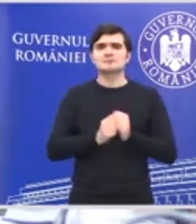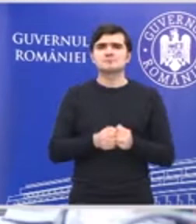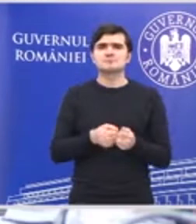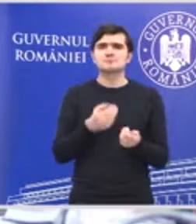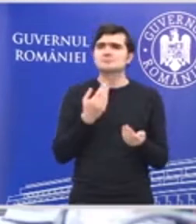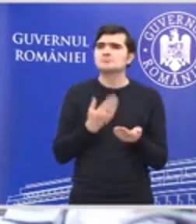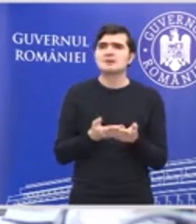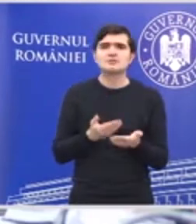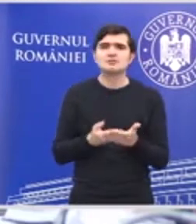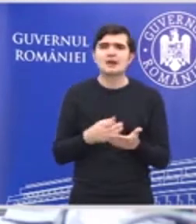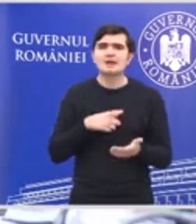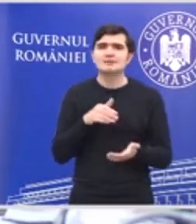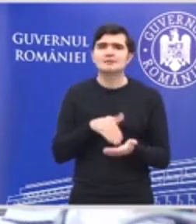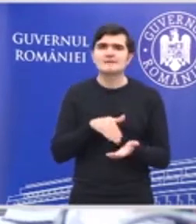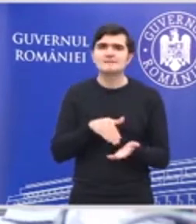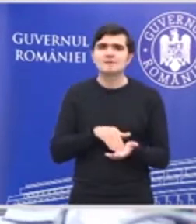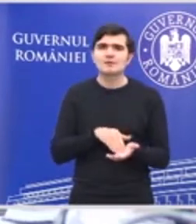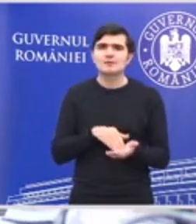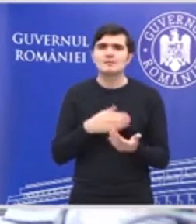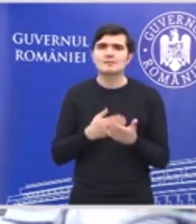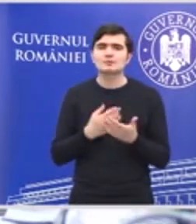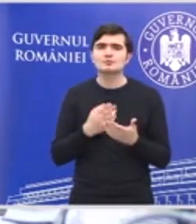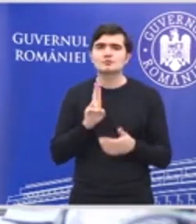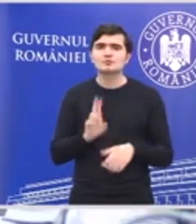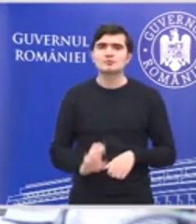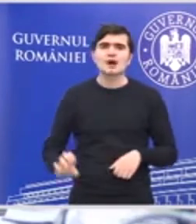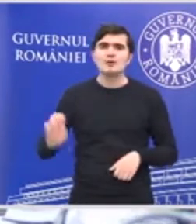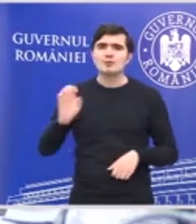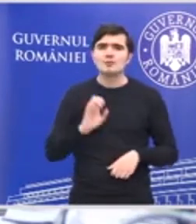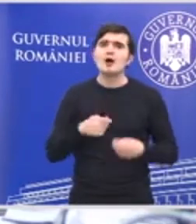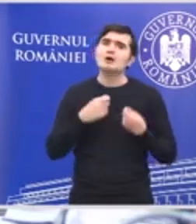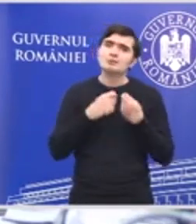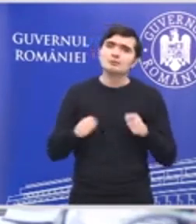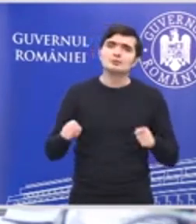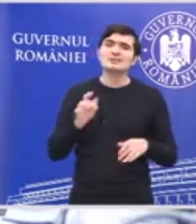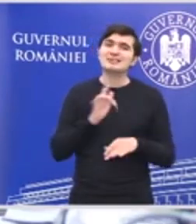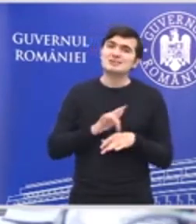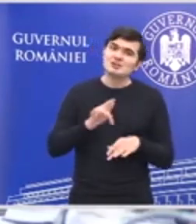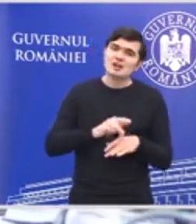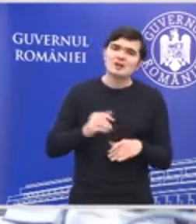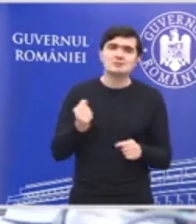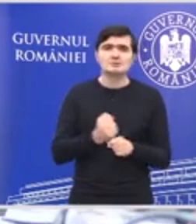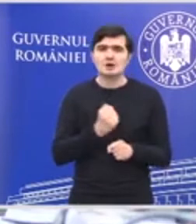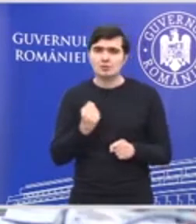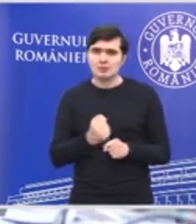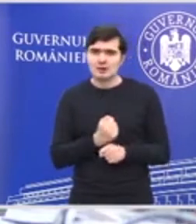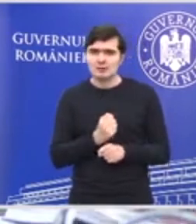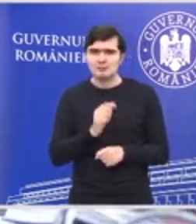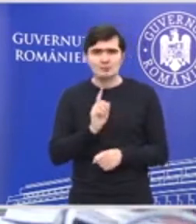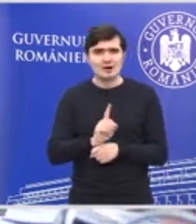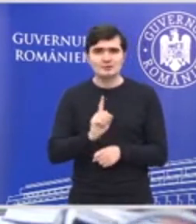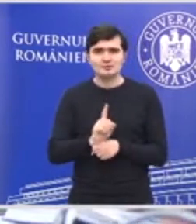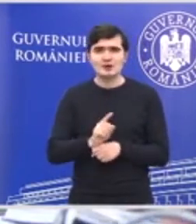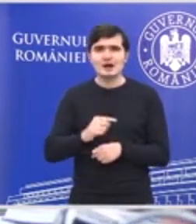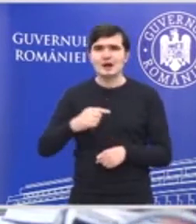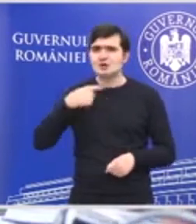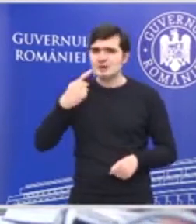nevoie ca la nivelul întregii Uniuni să încercăm cu toții să lucrăm cu aceeași